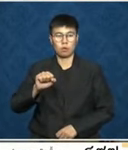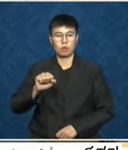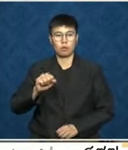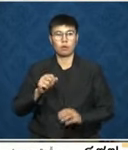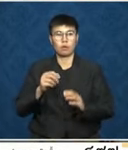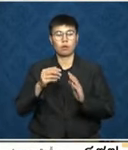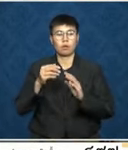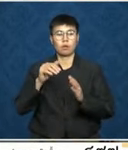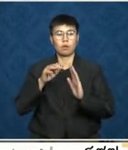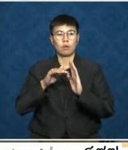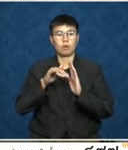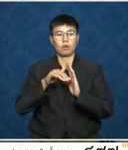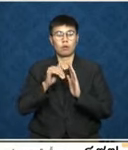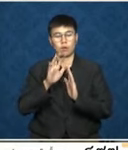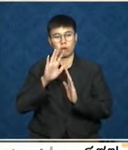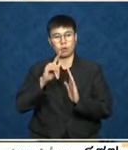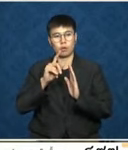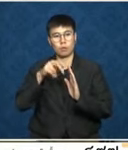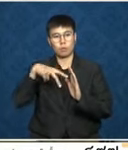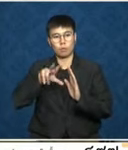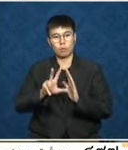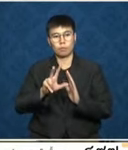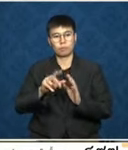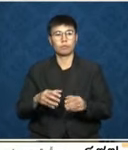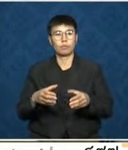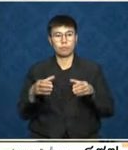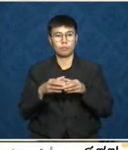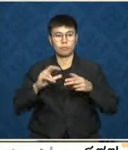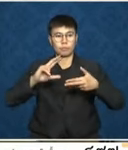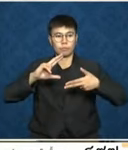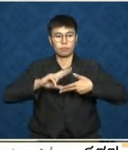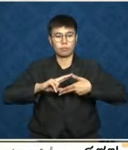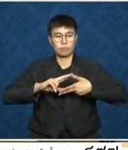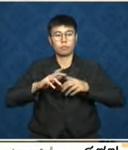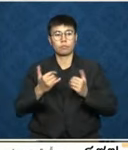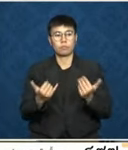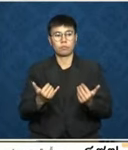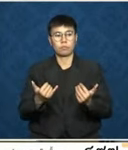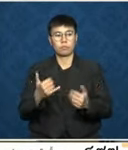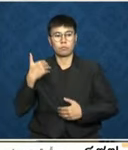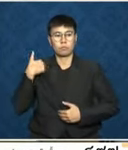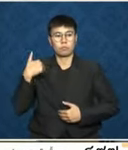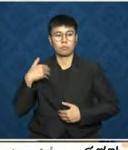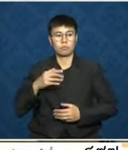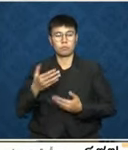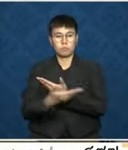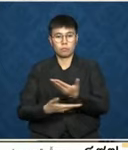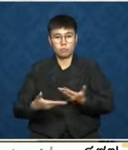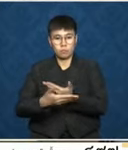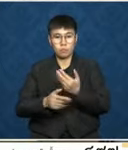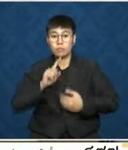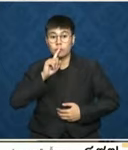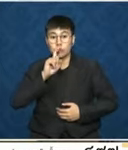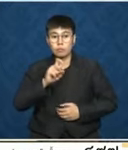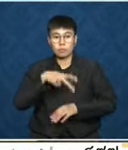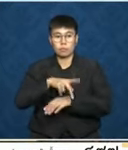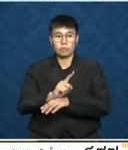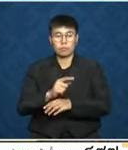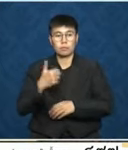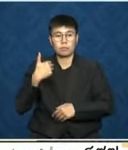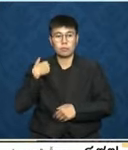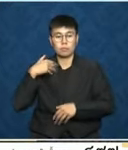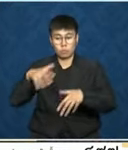ชัยภูมิเขต 7พรรคพลังประชารัฐท่านประธานครับวันนี้ผมมีข้อหารือ 3ประเด็นหลักซึ่งได้รับการร้องเรียนจากพี่น้องประชา